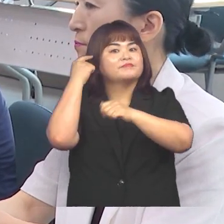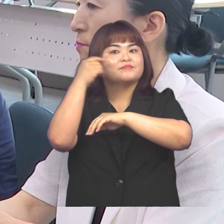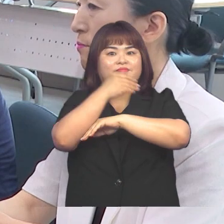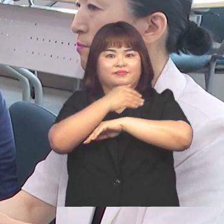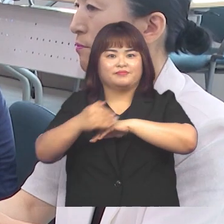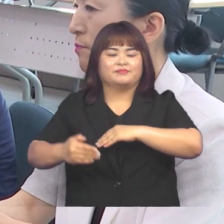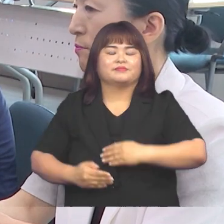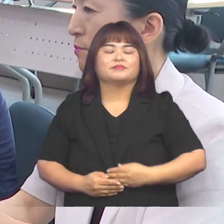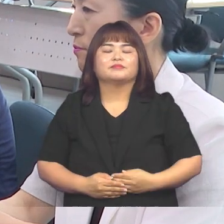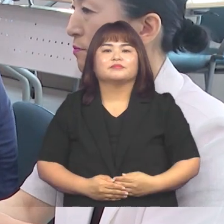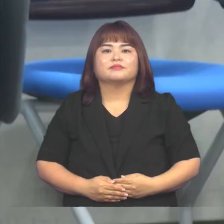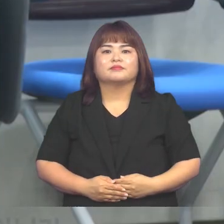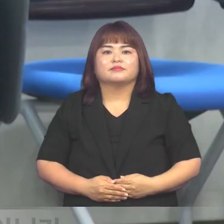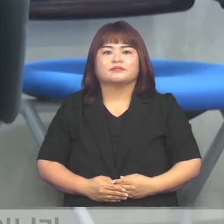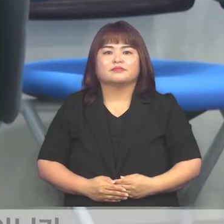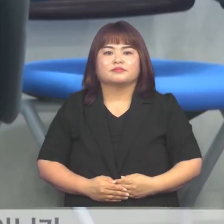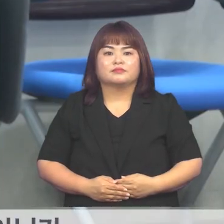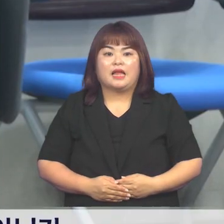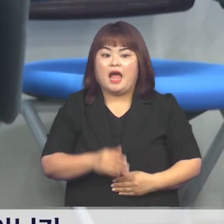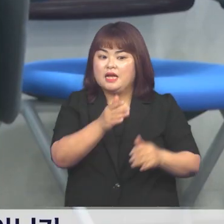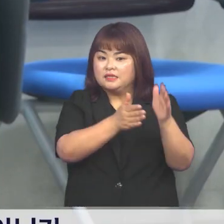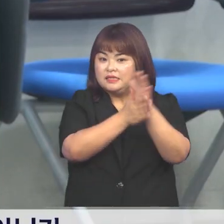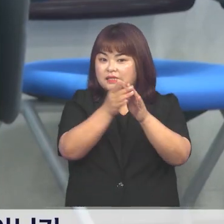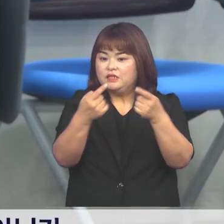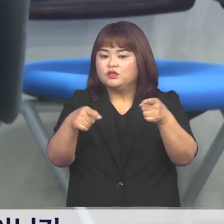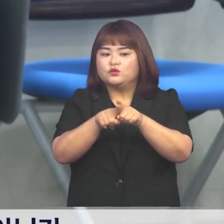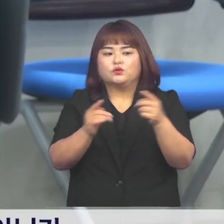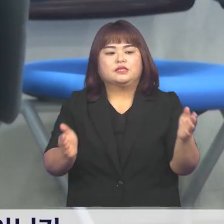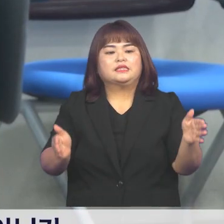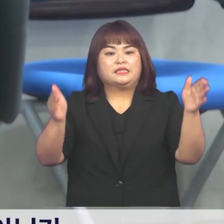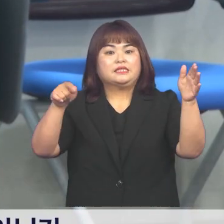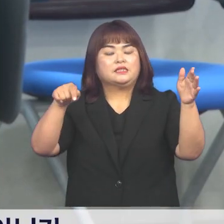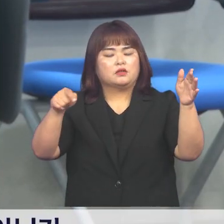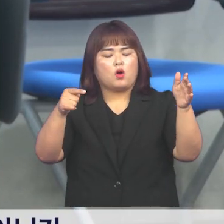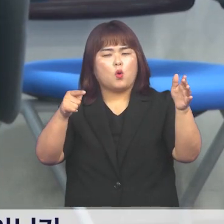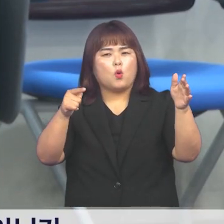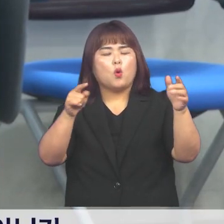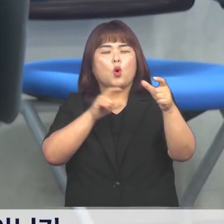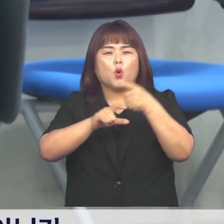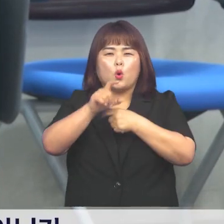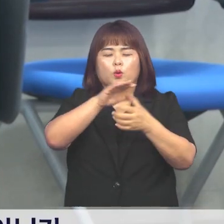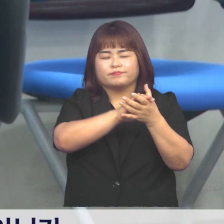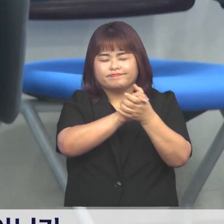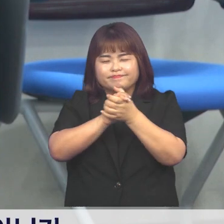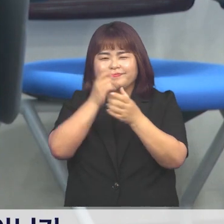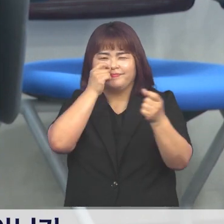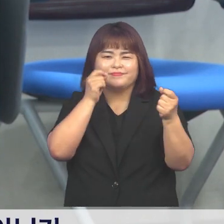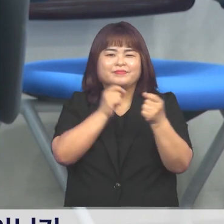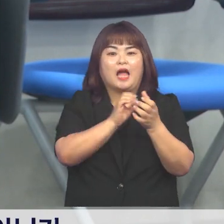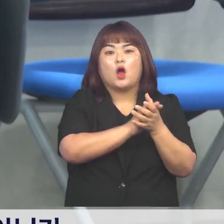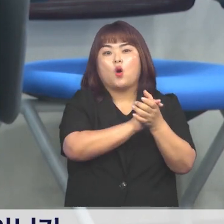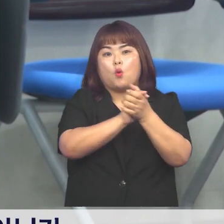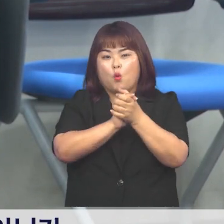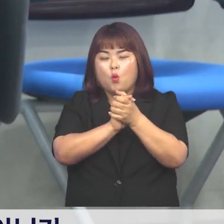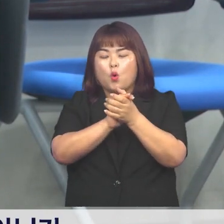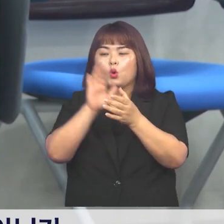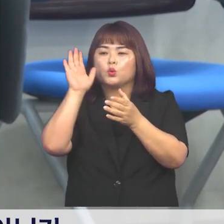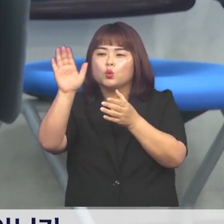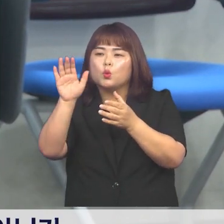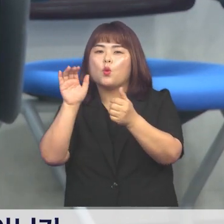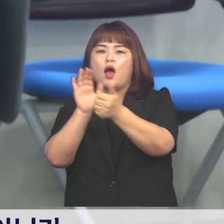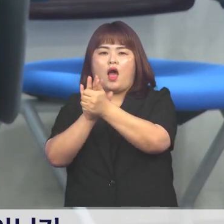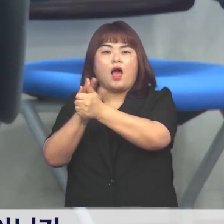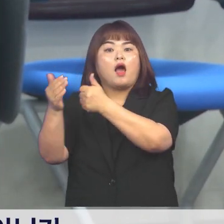다져나갈 계획입니다. 양 도시 간의 엄청난 우위와 또 여러 가지